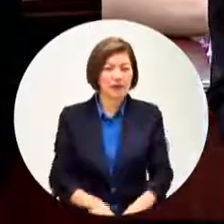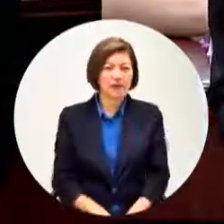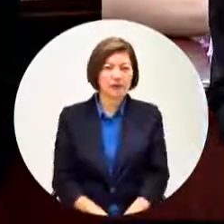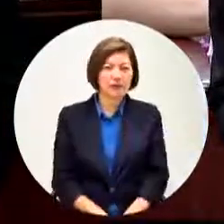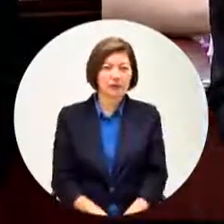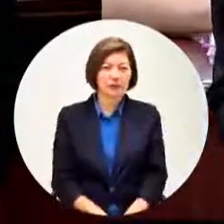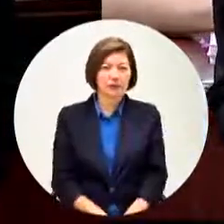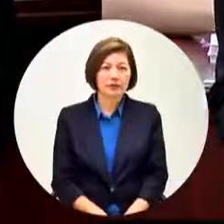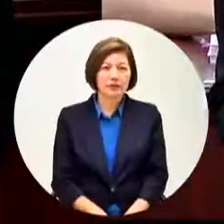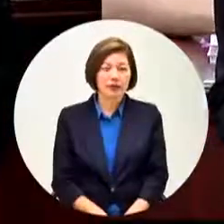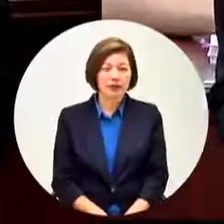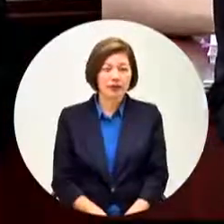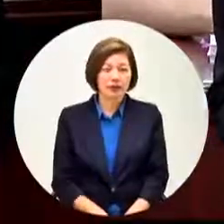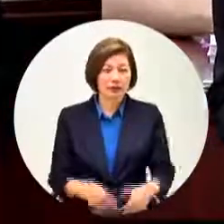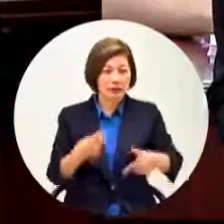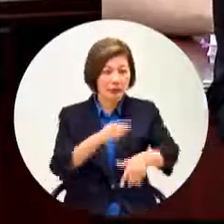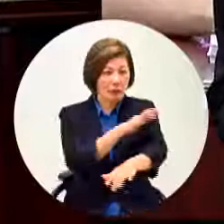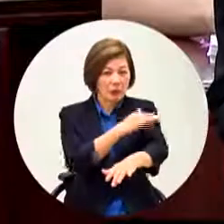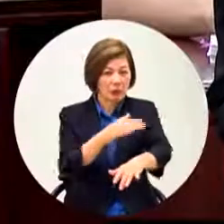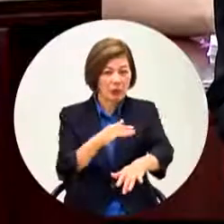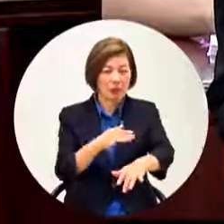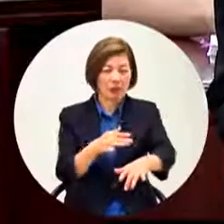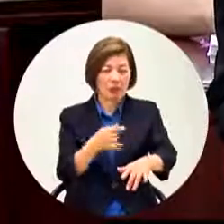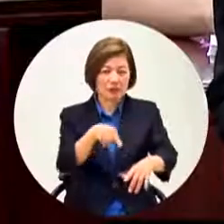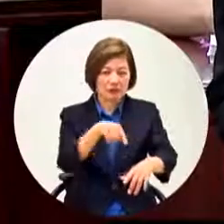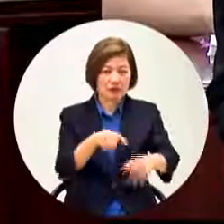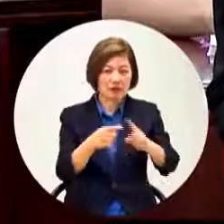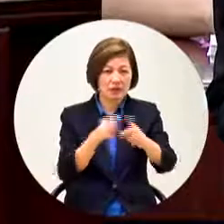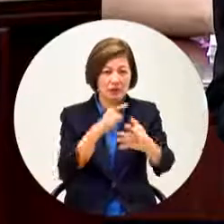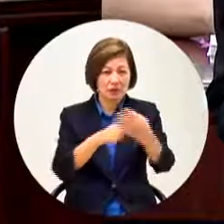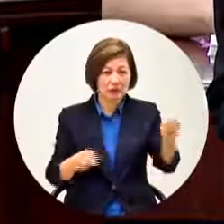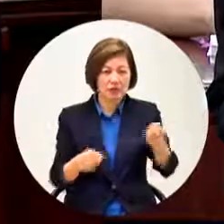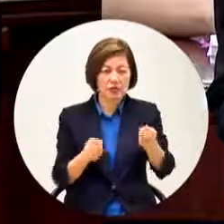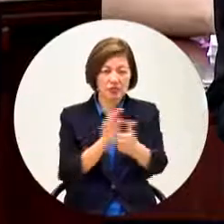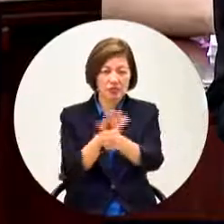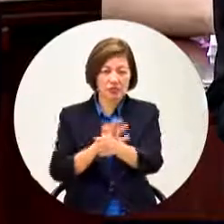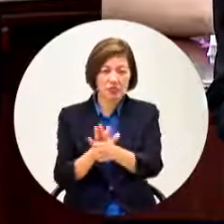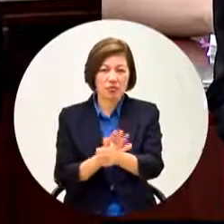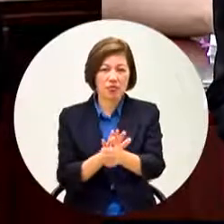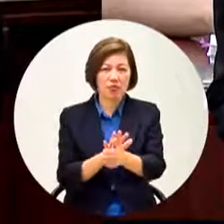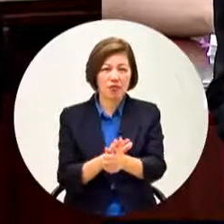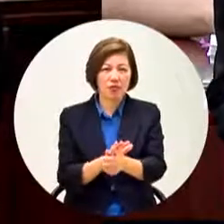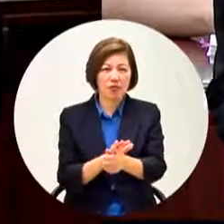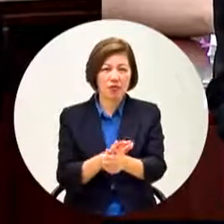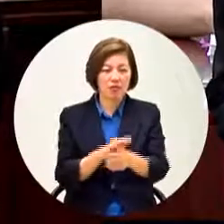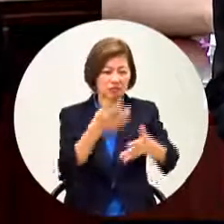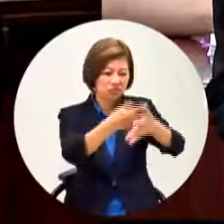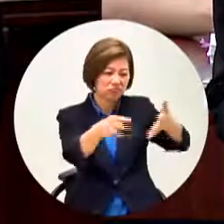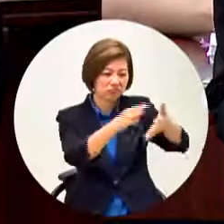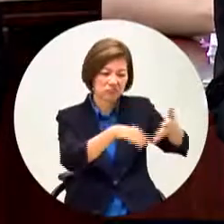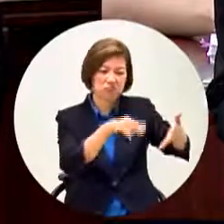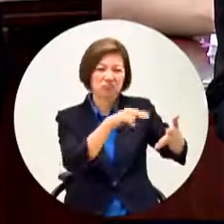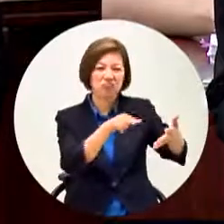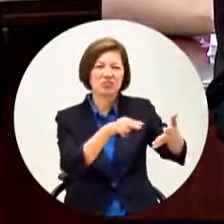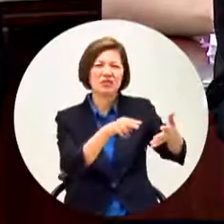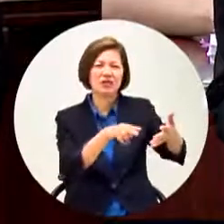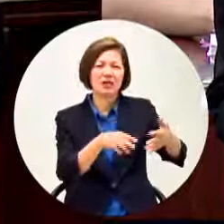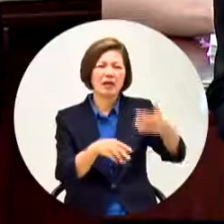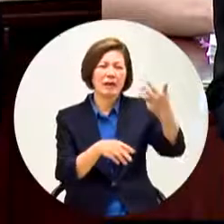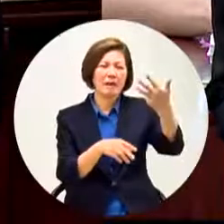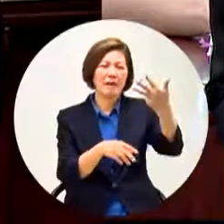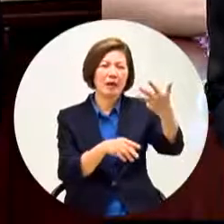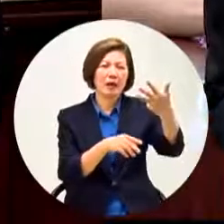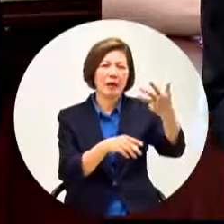独独任务在服务，若要以人口安讲算服务人口的，你看伊啊八十一个服务九万几